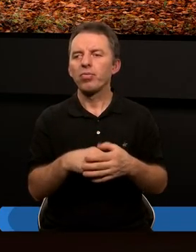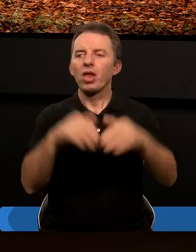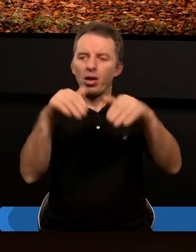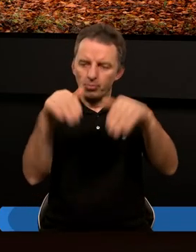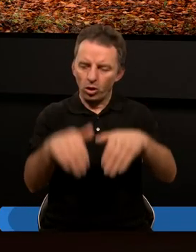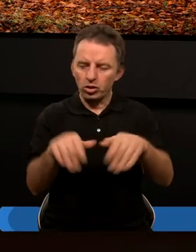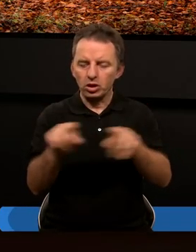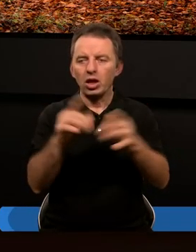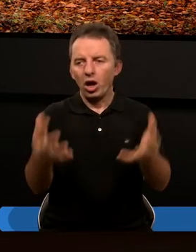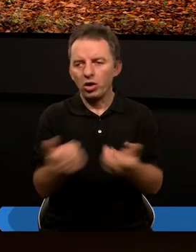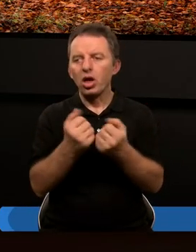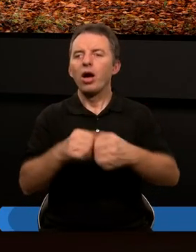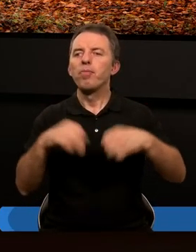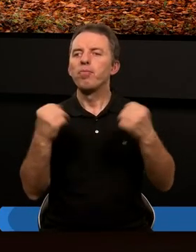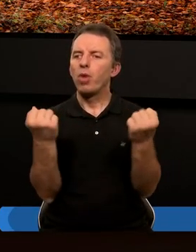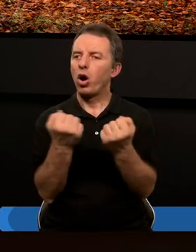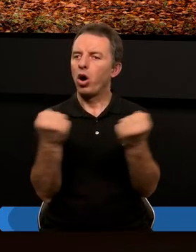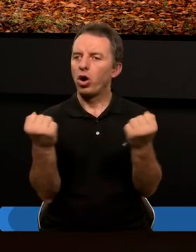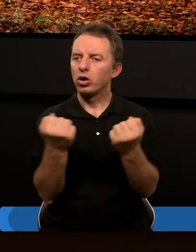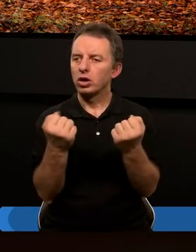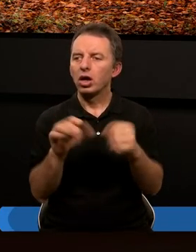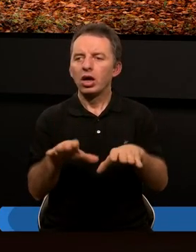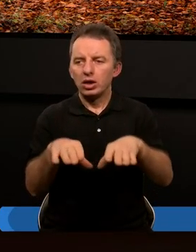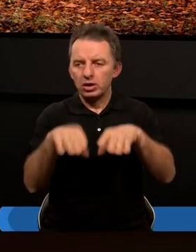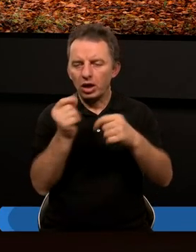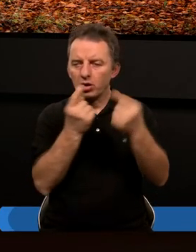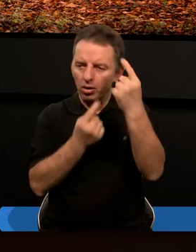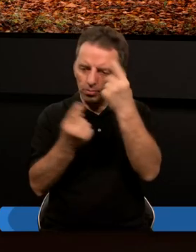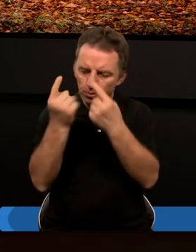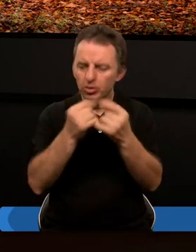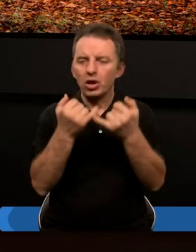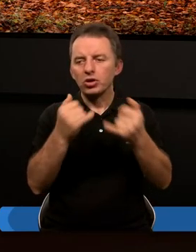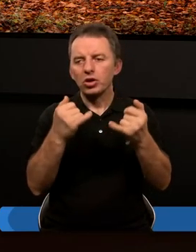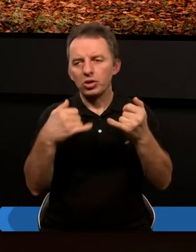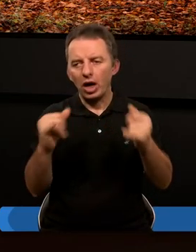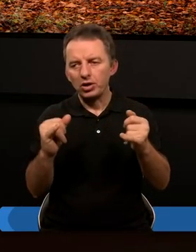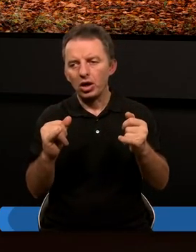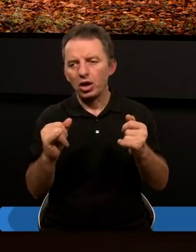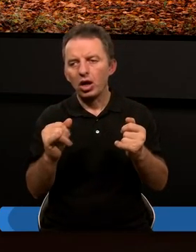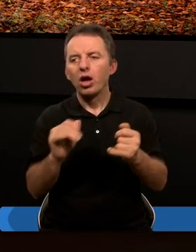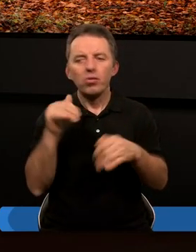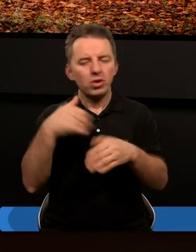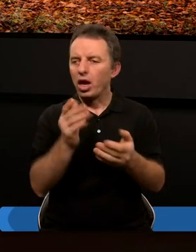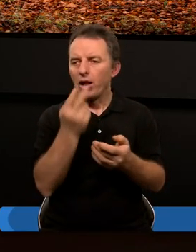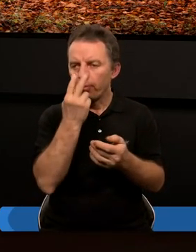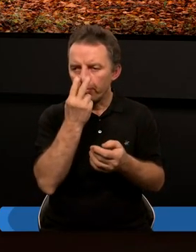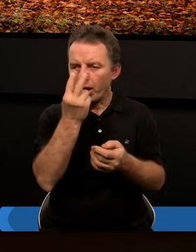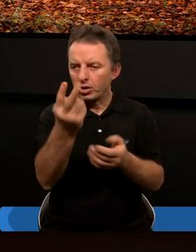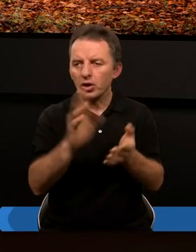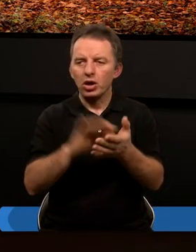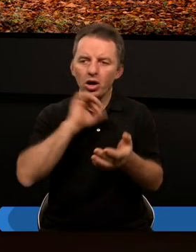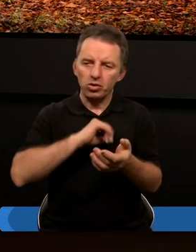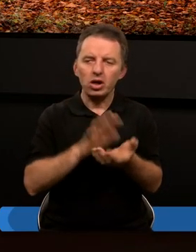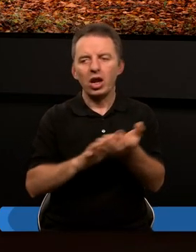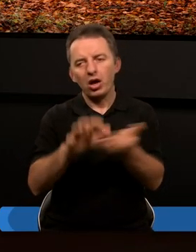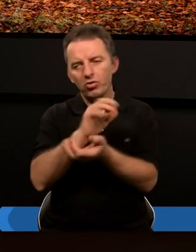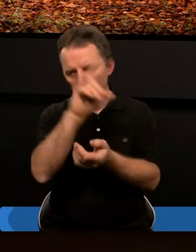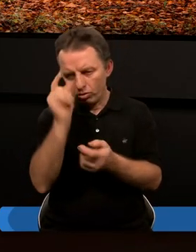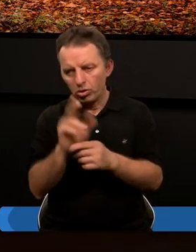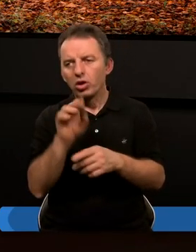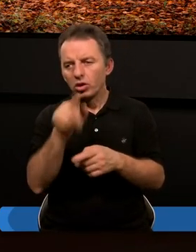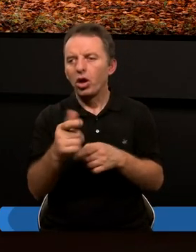Możecie też odnaleźć moc, aby zacząć myśleć inaczej. Abyście już nie patrzyli na siebie i na świat,